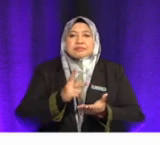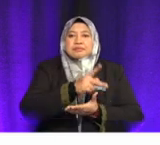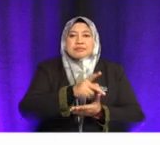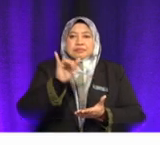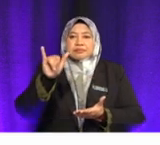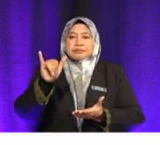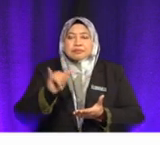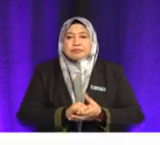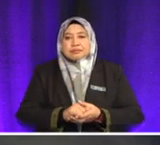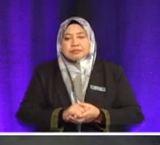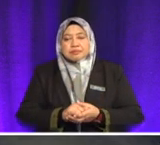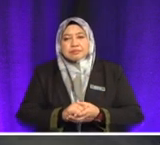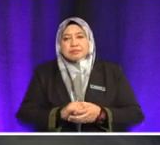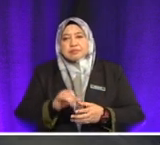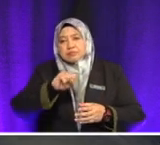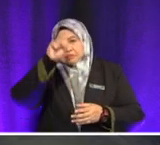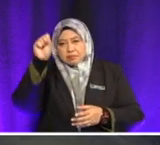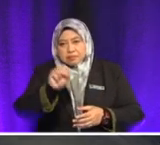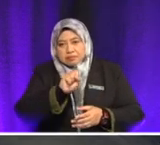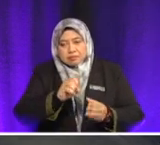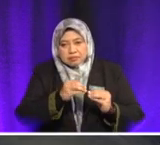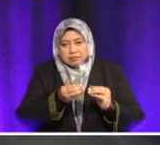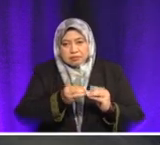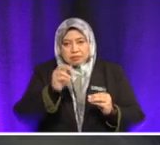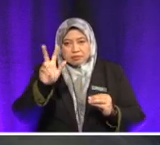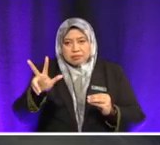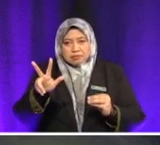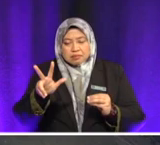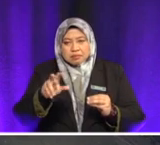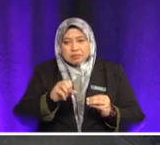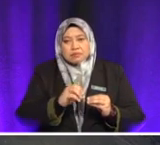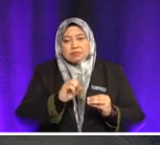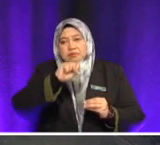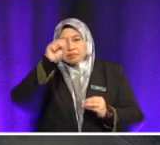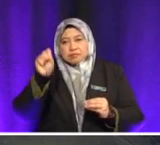soalan yang ketiga Oke soalnya yang ketiga